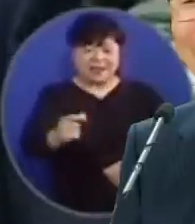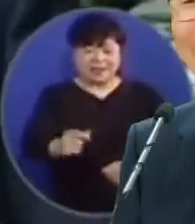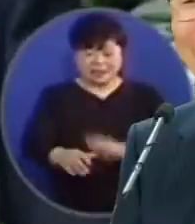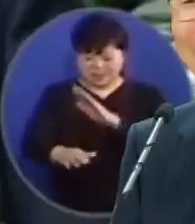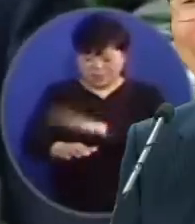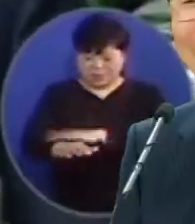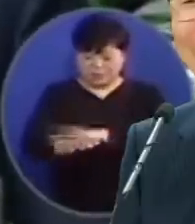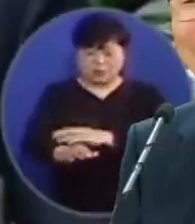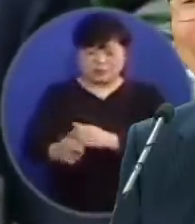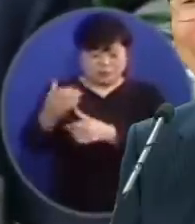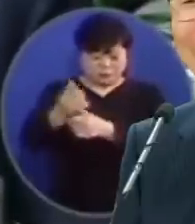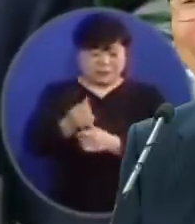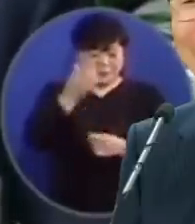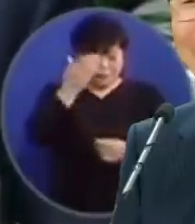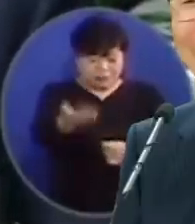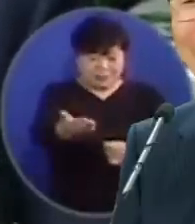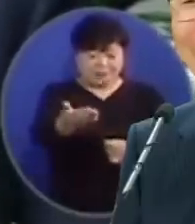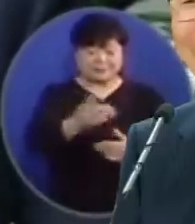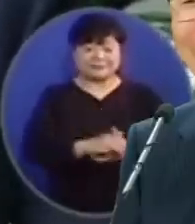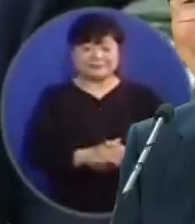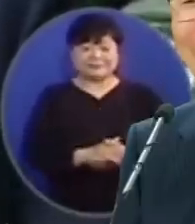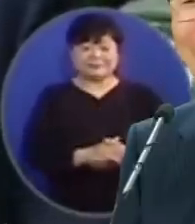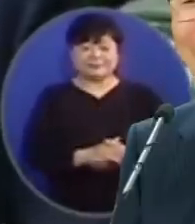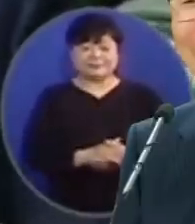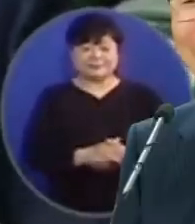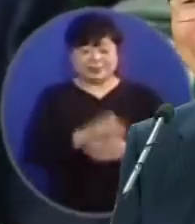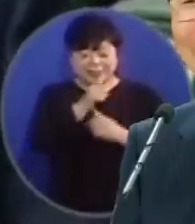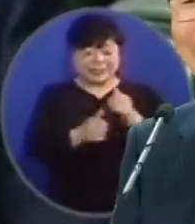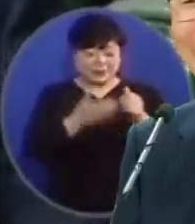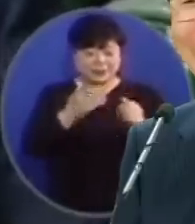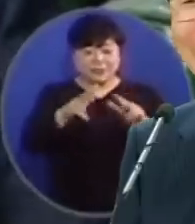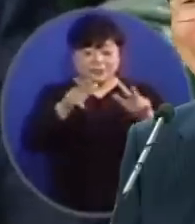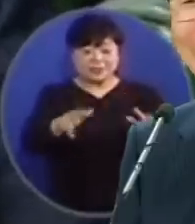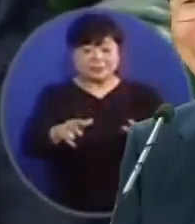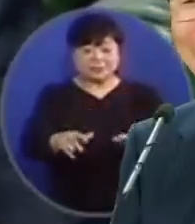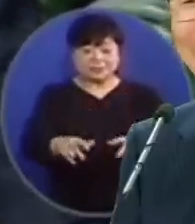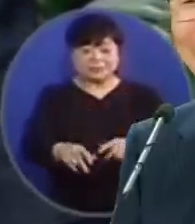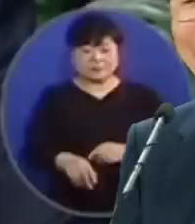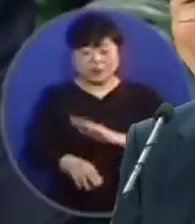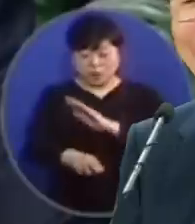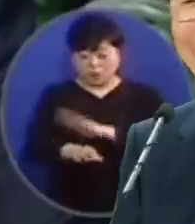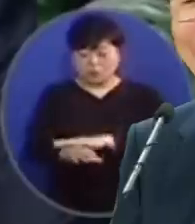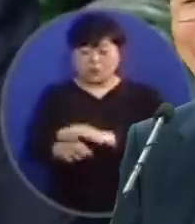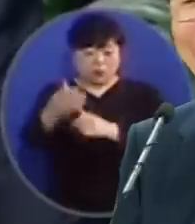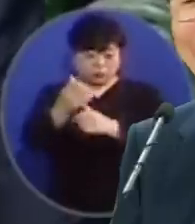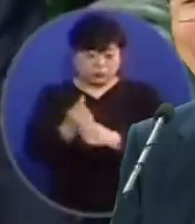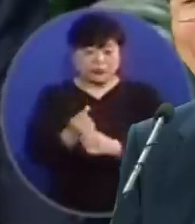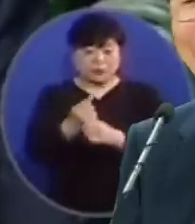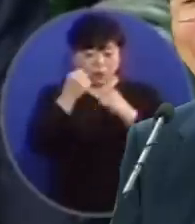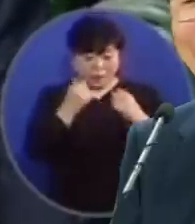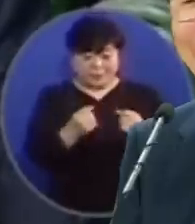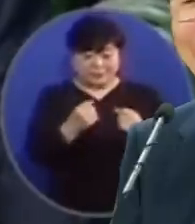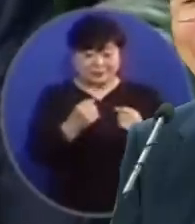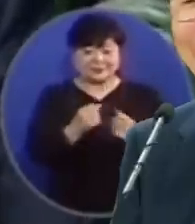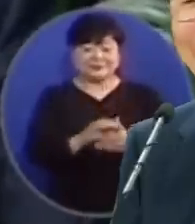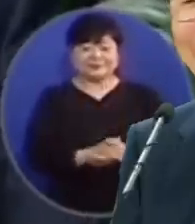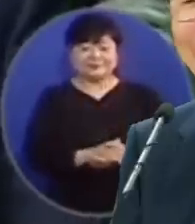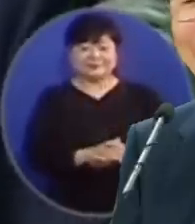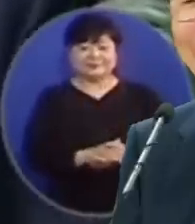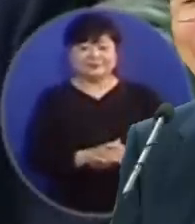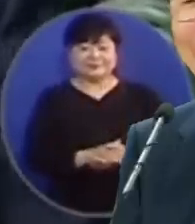오른손으로 너를 붙들어준다. 그러므로 하나님께서 지금도 여러분에게 오른손으로 붙잡고 계시다는 것을 믿어야 되는 것입니다.